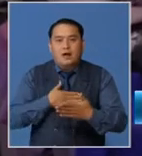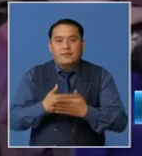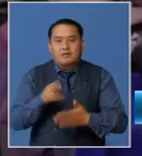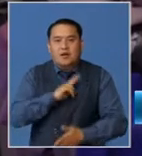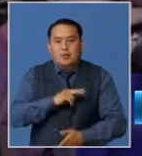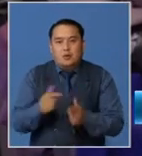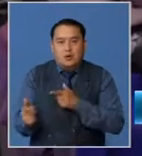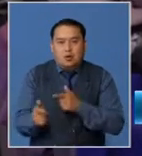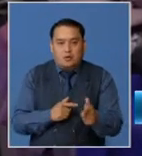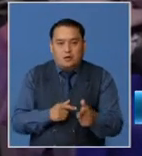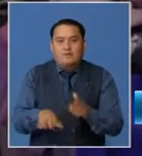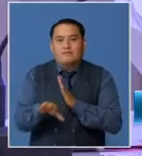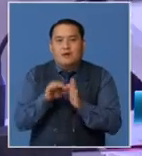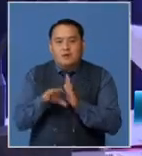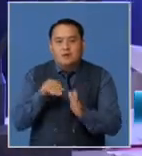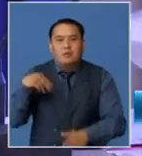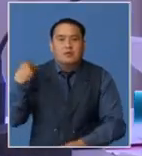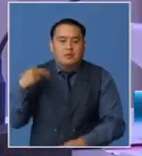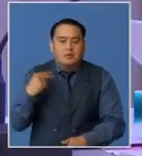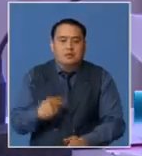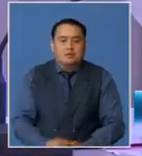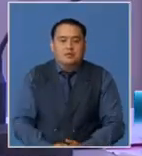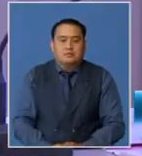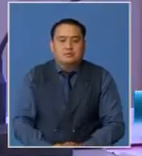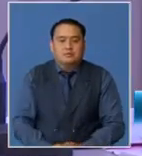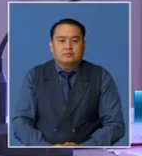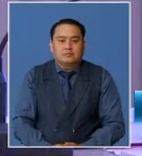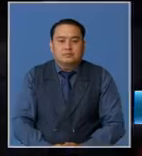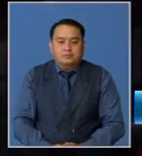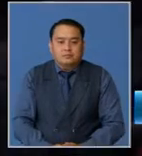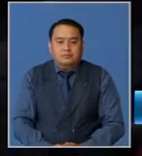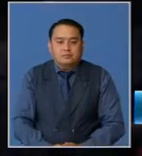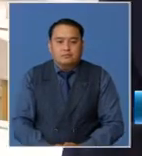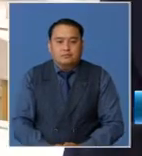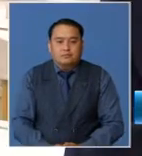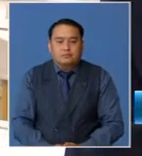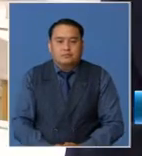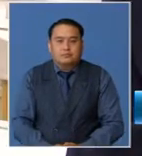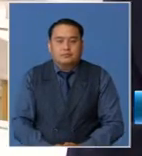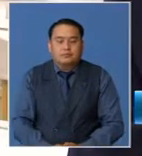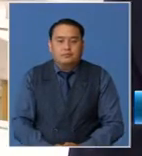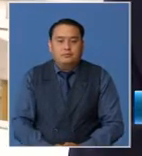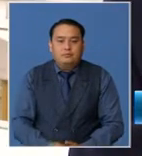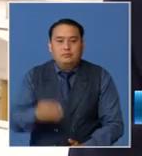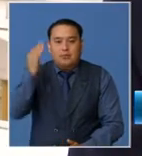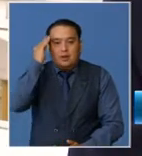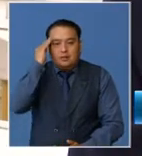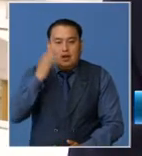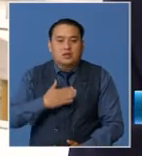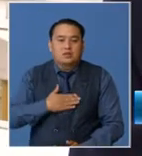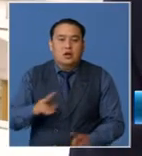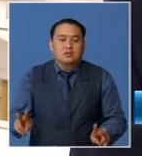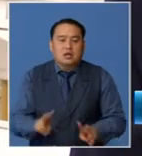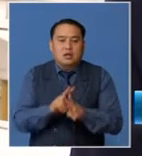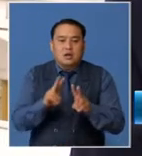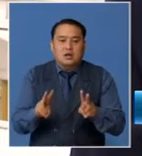ведется активная работа по подготовке к проведению выборов президента страны. Учитывая то, что сейчас наша страна